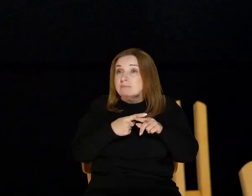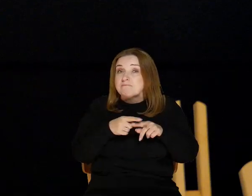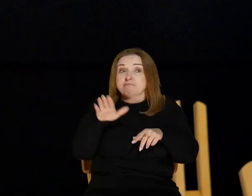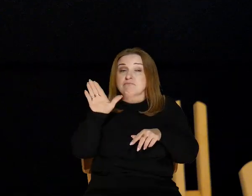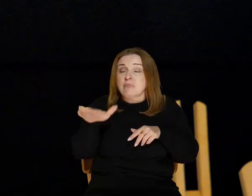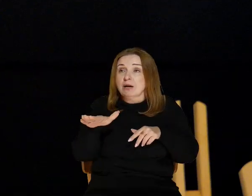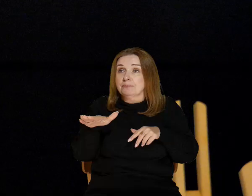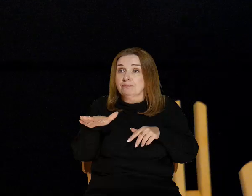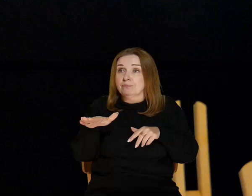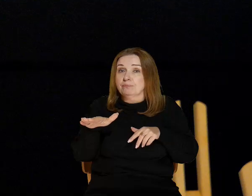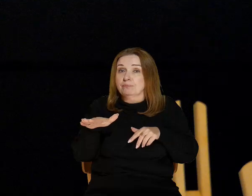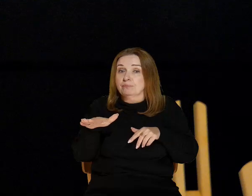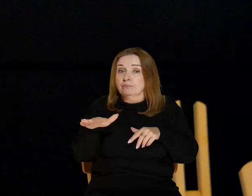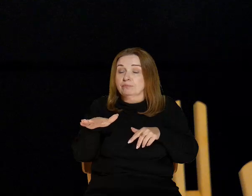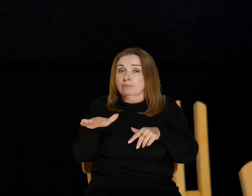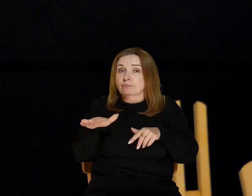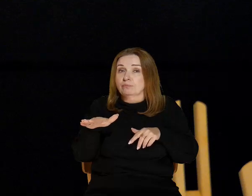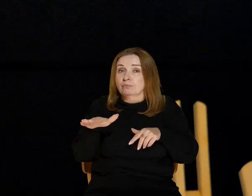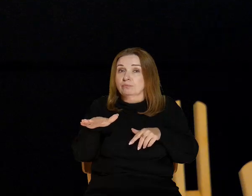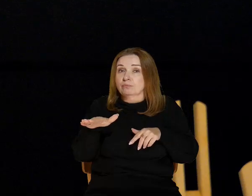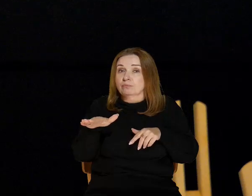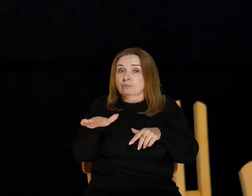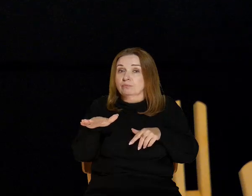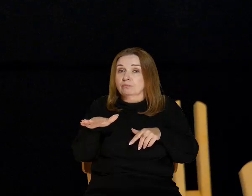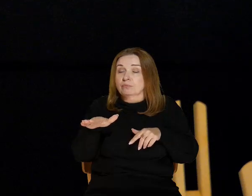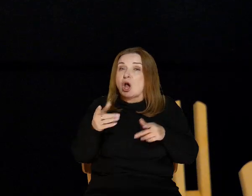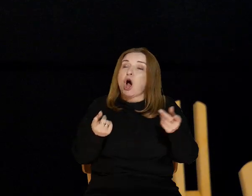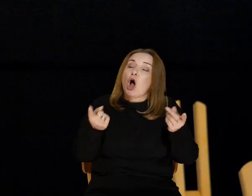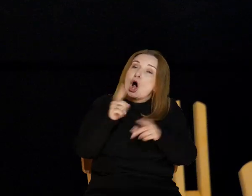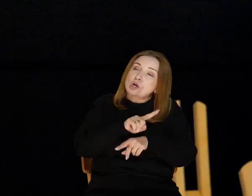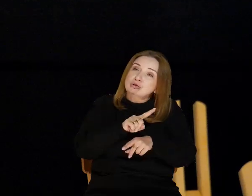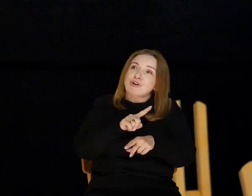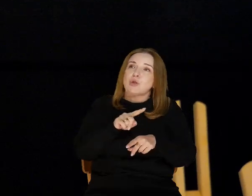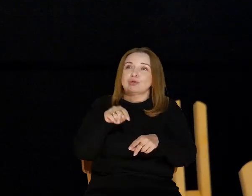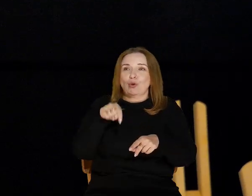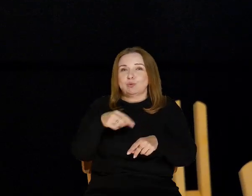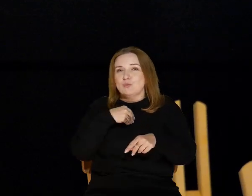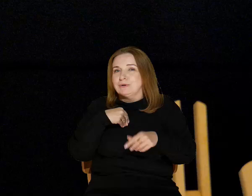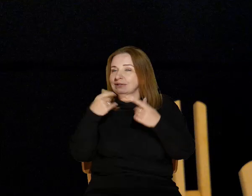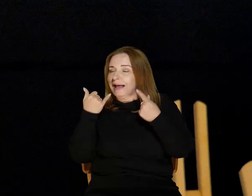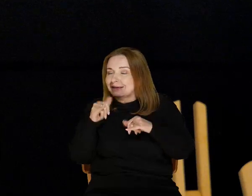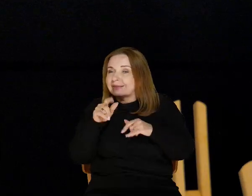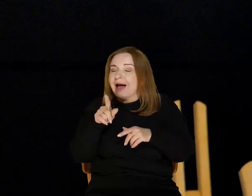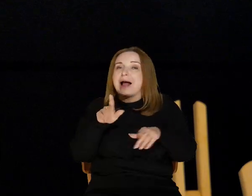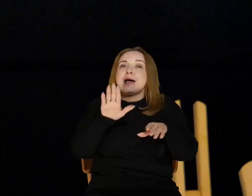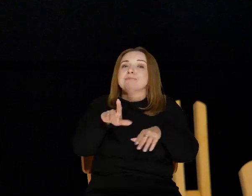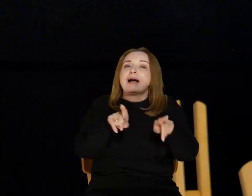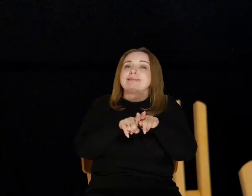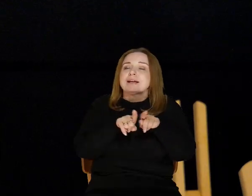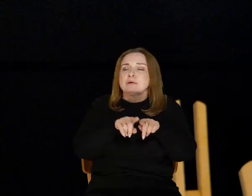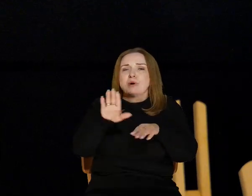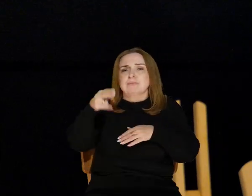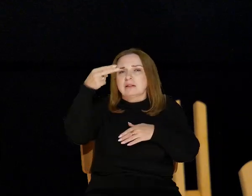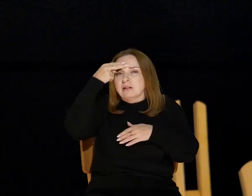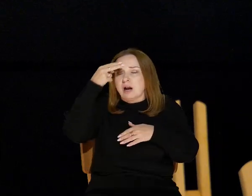też taki, to jest dokładnie odwrotnie jak u nas, to jest w jakimś sensie symetrycznie, bo mają potężne